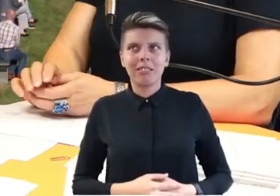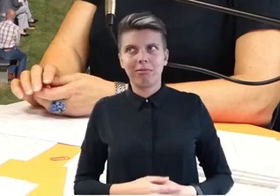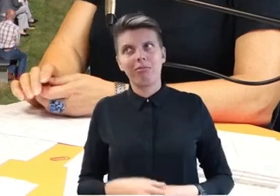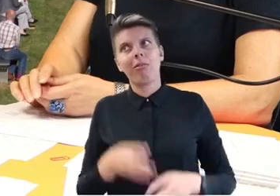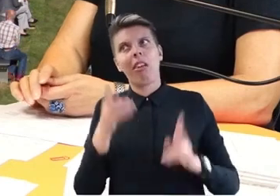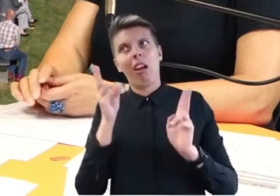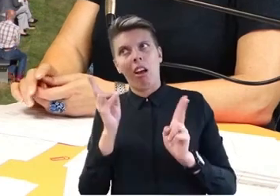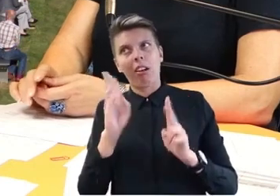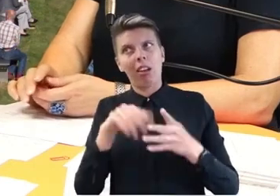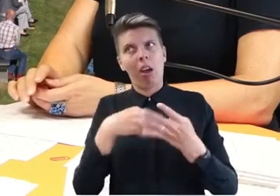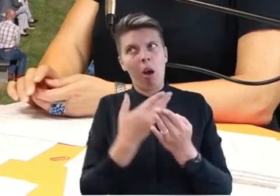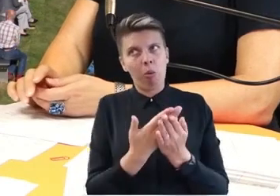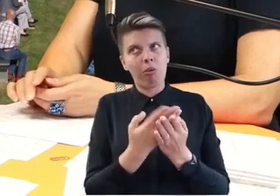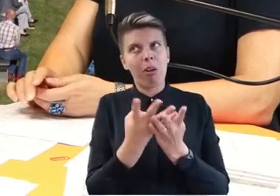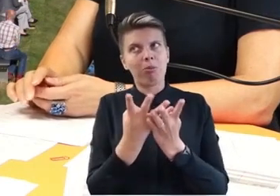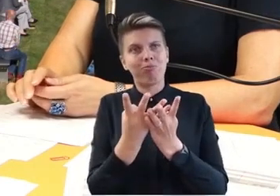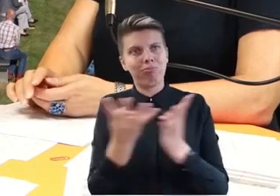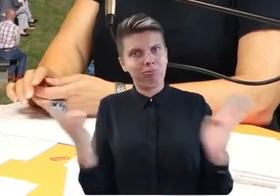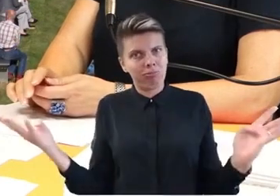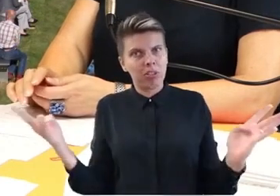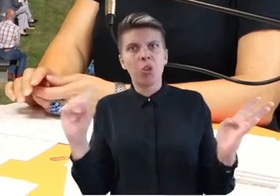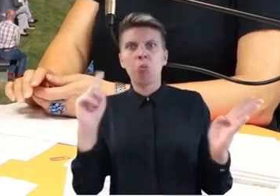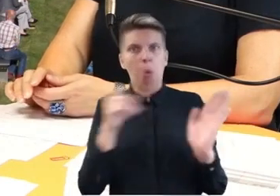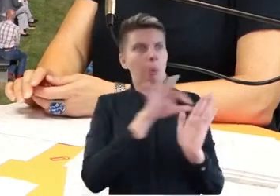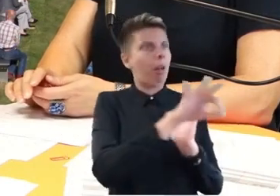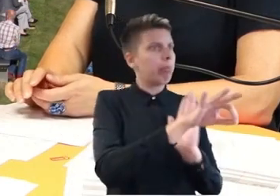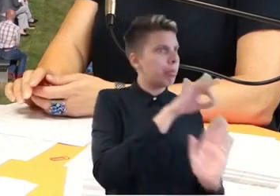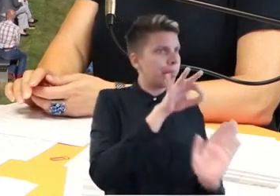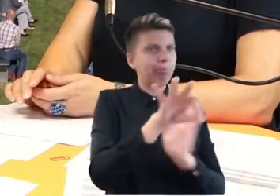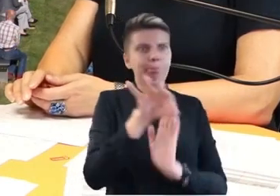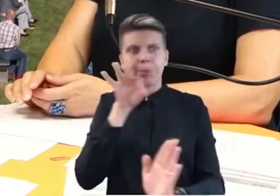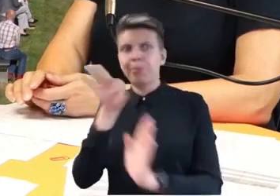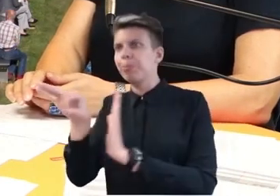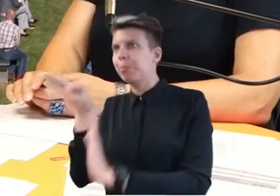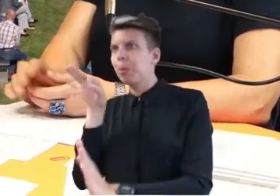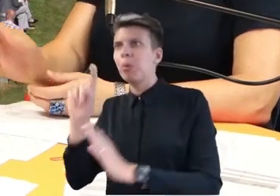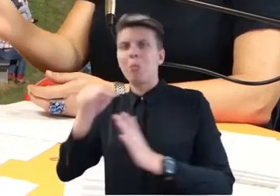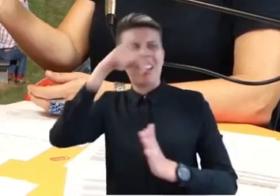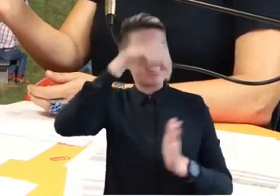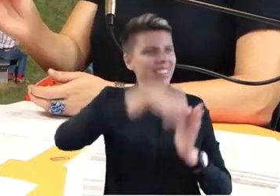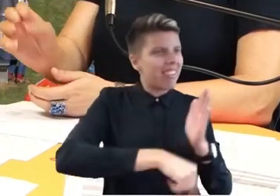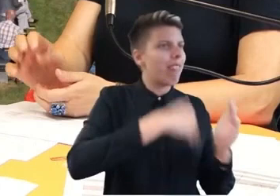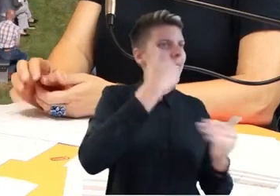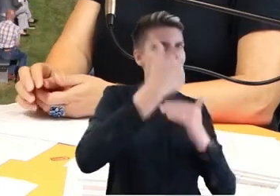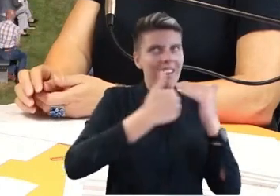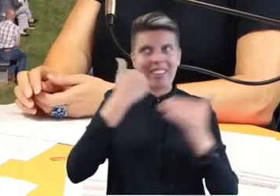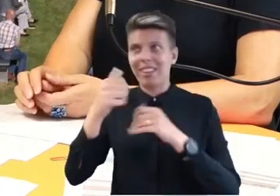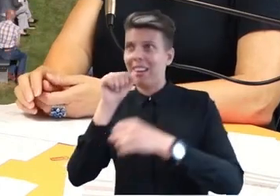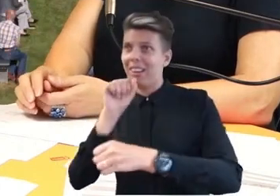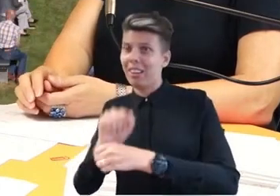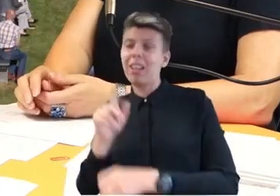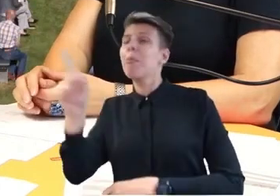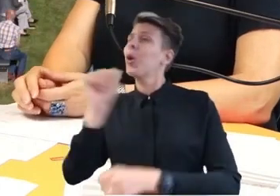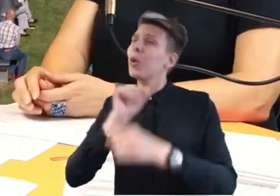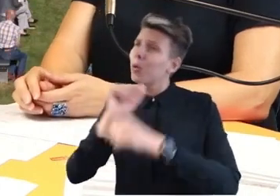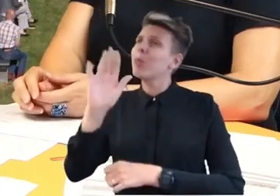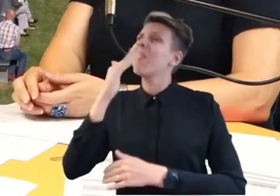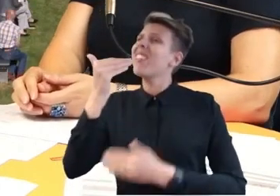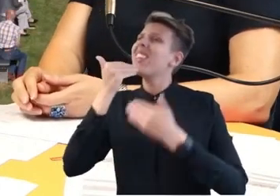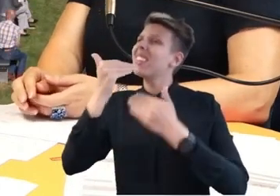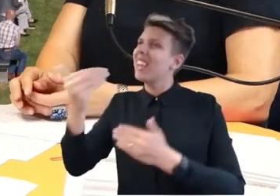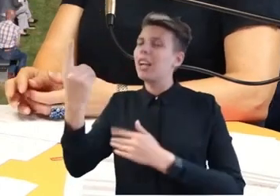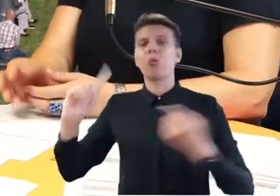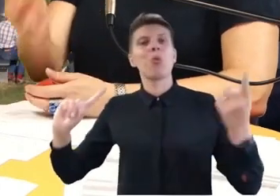jeder aufgabe noch einmal viele viele dinge irgendwie erläutern aber wir sind auch dankbar für diesen kurzen einblick